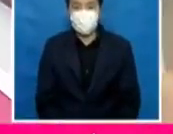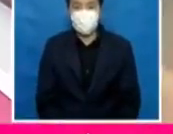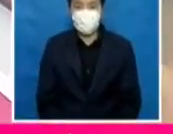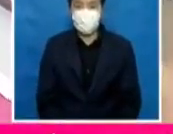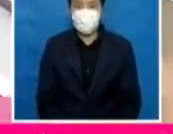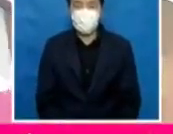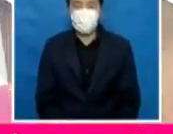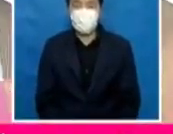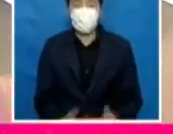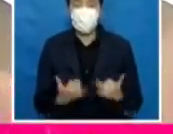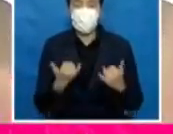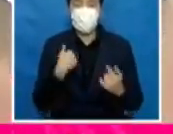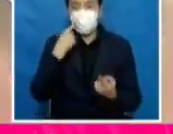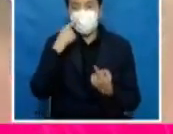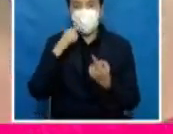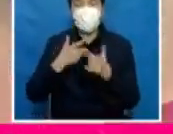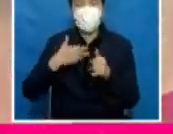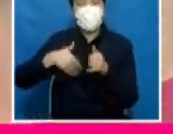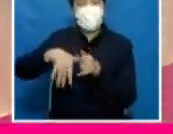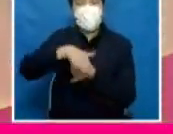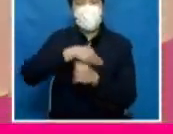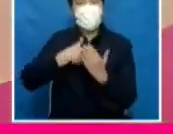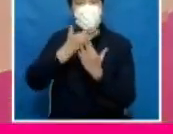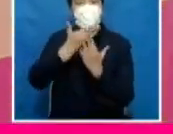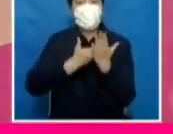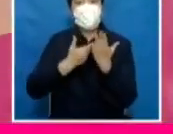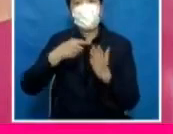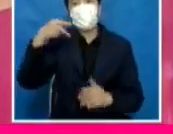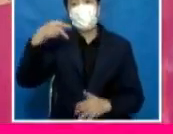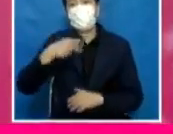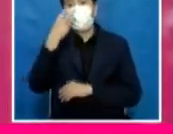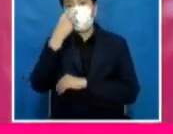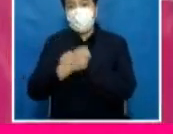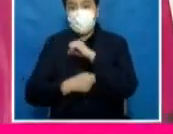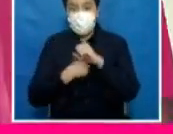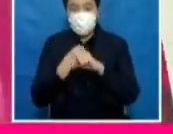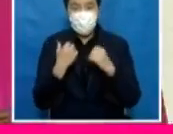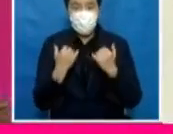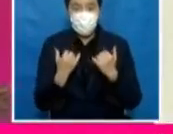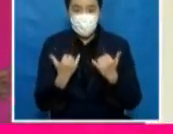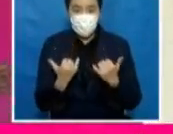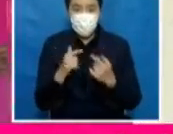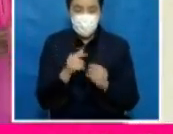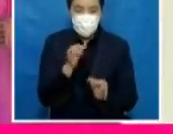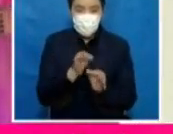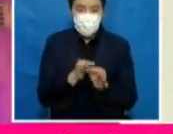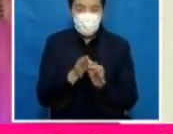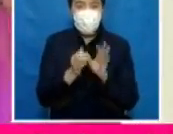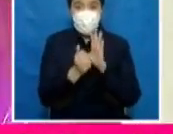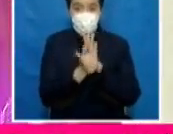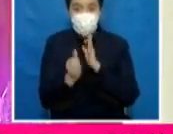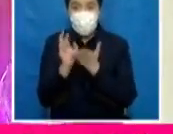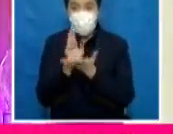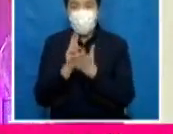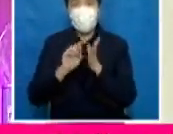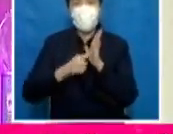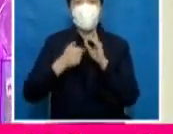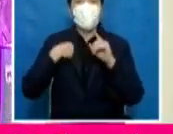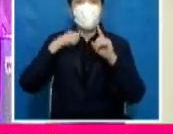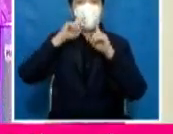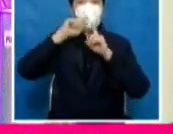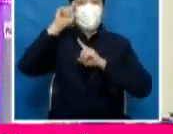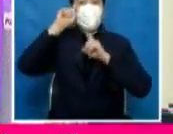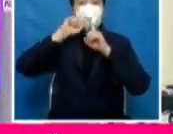ค่ะคุณผู้ชมคะช่วงนี้มาเข้าสู่บรรยากาศของการออกรางวัลสลากออมสินพิเศษ2ปีนะคะธนาคารจะทำการออกรางวัลตั้งแต่รางวัลที่